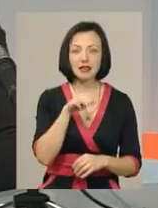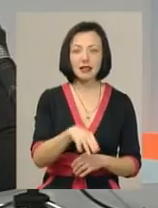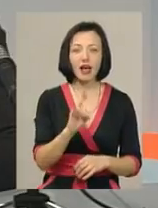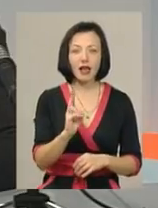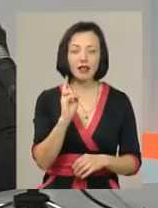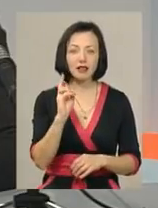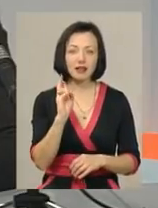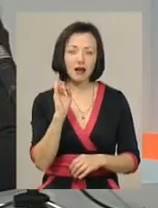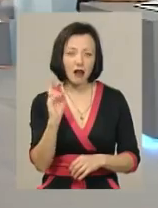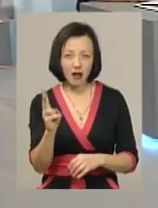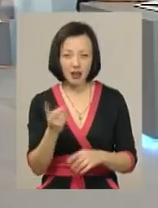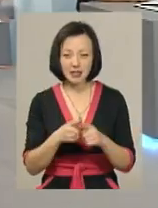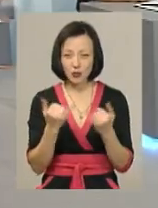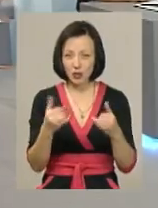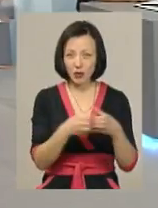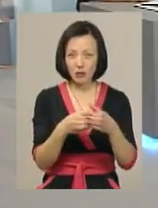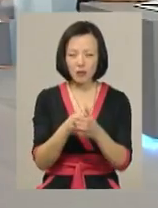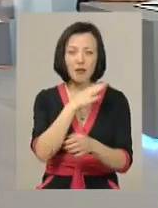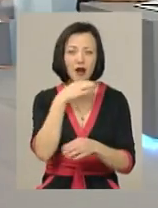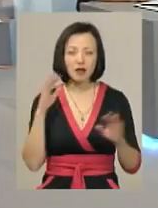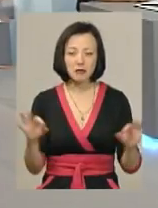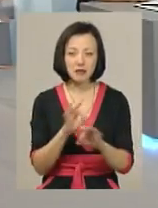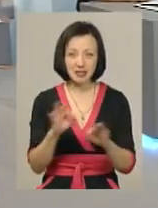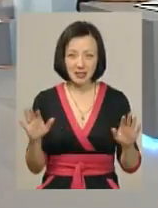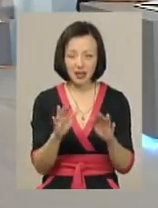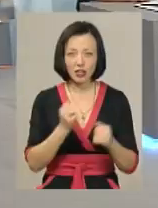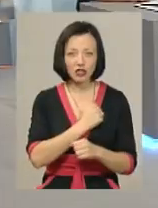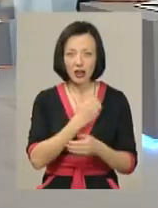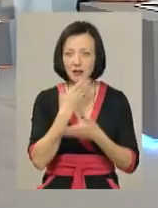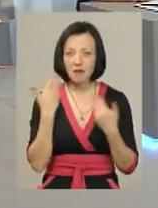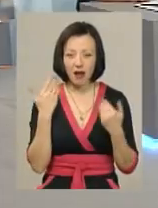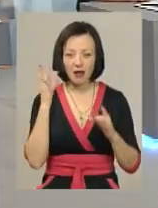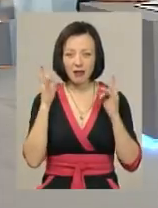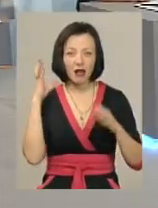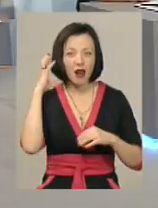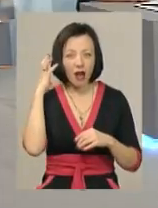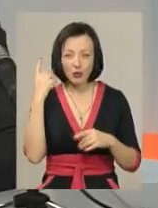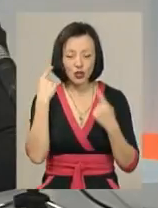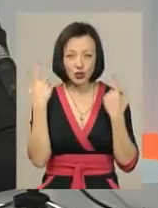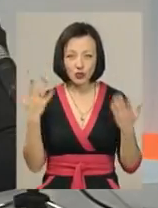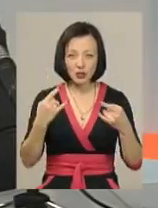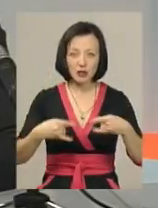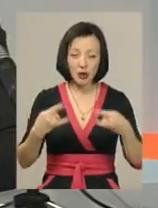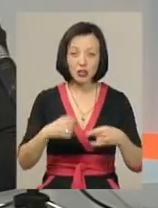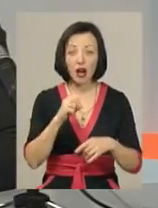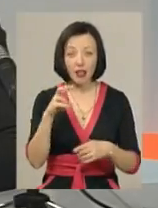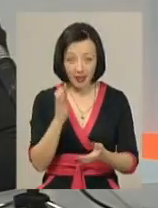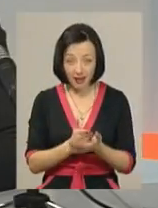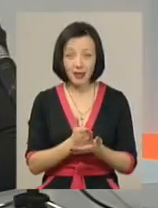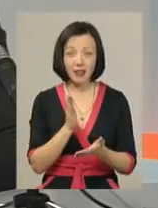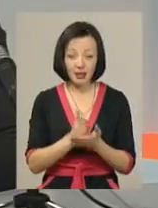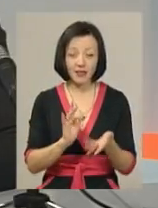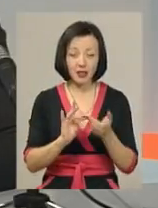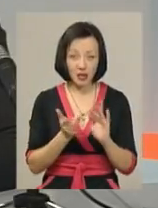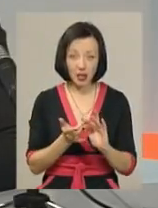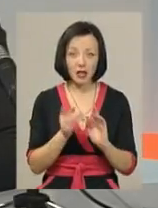оці наші сучасні гурти в них неймовірна кількість пісень які На жаль їх немає в ротації на телебаченні але вони є вони є в